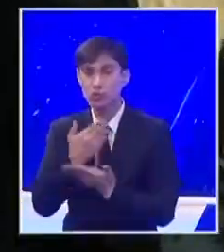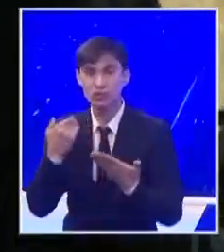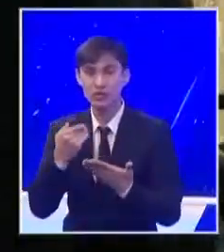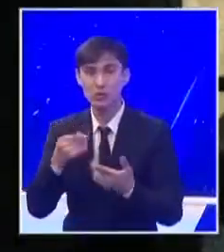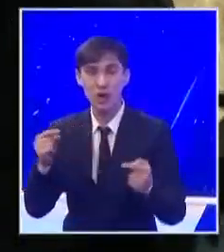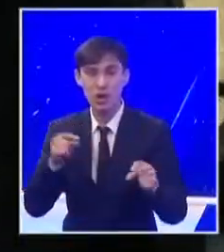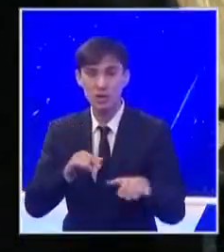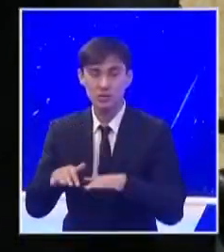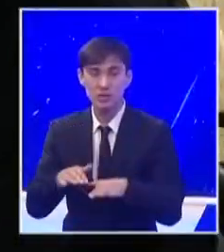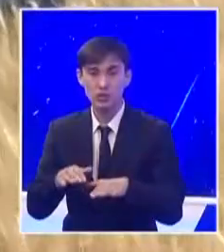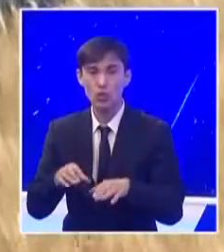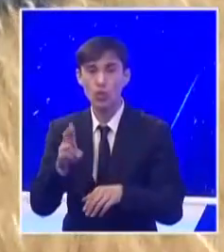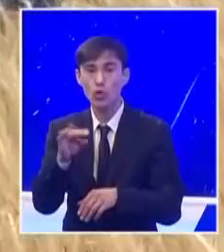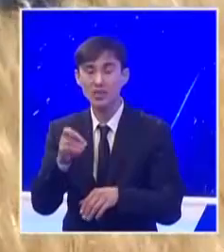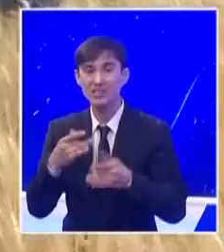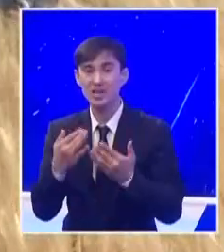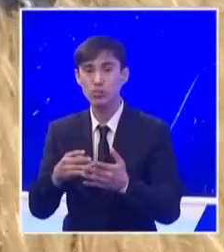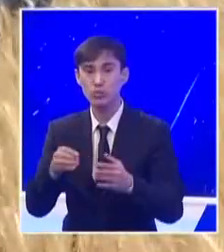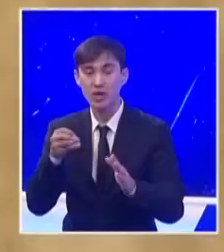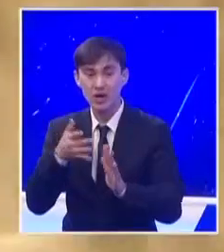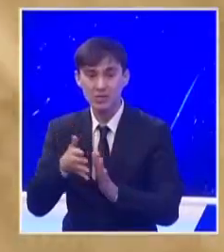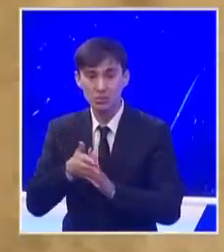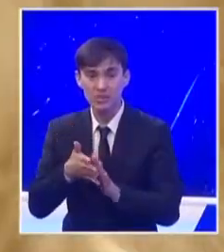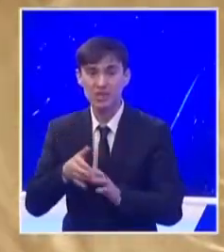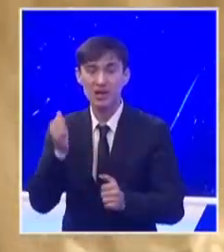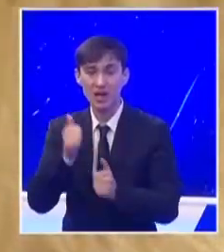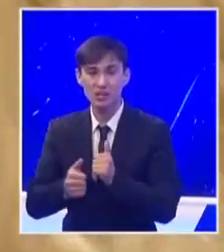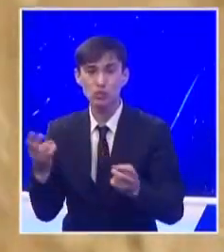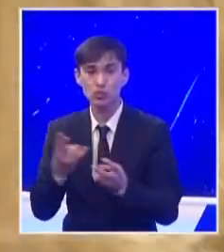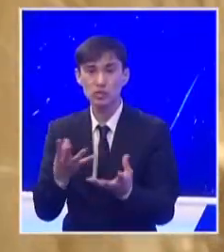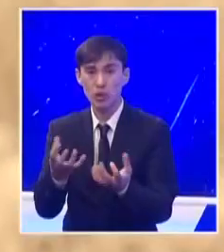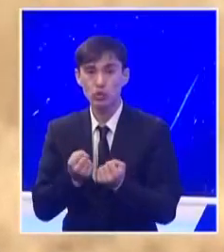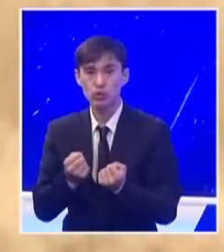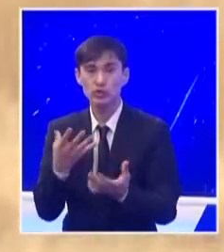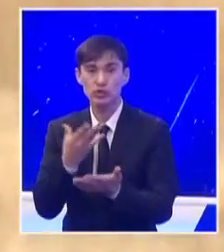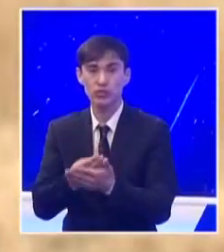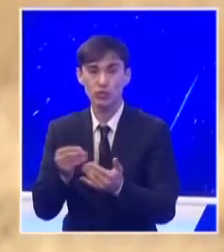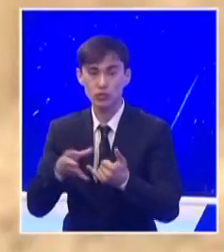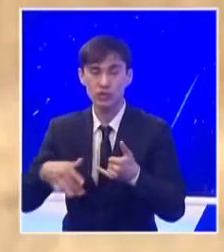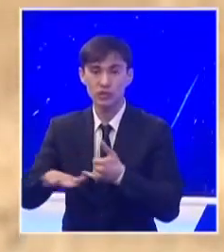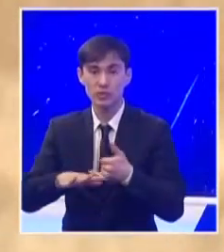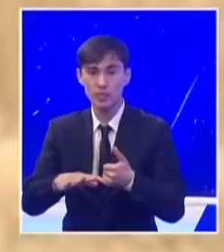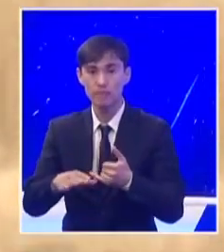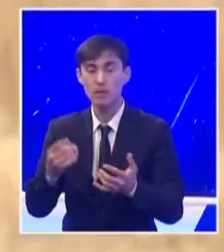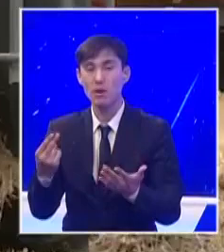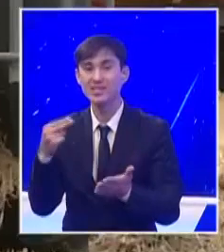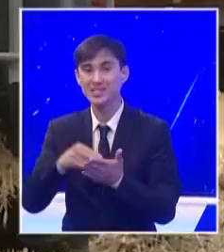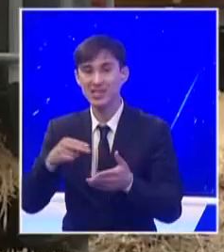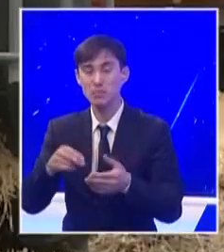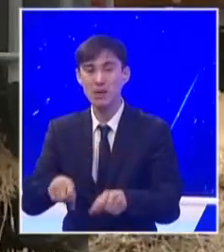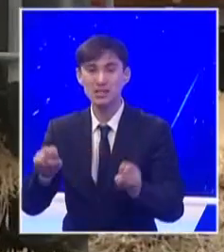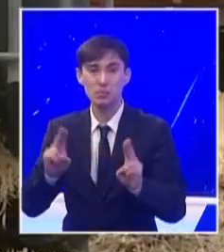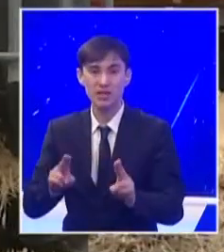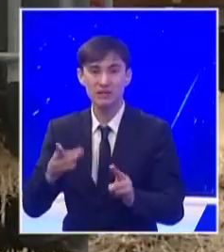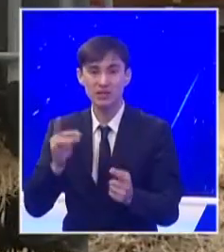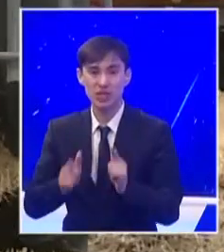Курултая требуют разобраться в этом деле, чтобы в будущем каждый из нуждающихся смог получить долгожданный пай. По оценкам экспертов, в настоящее время в